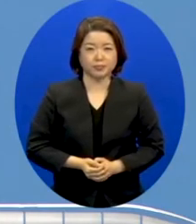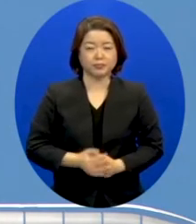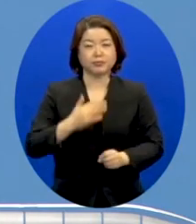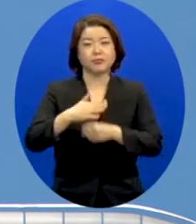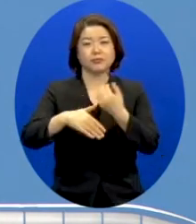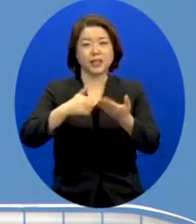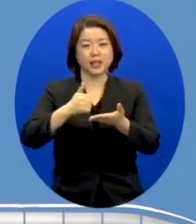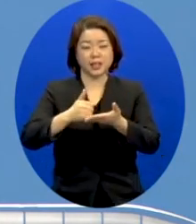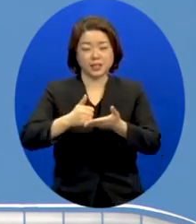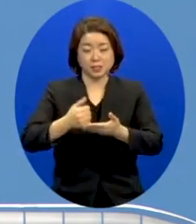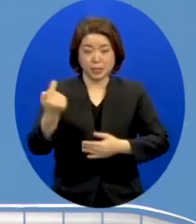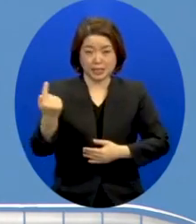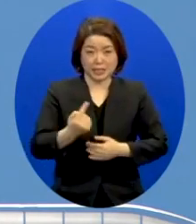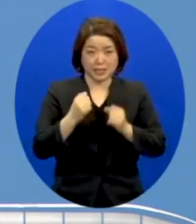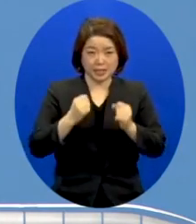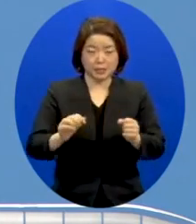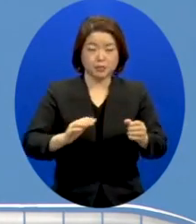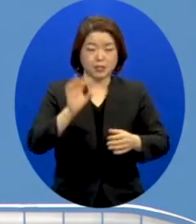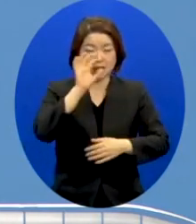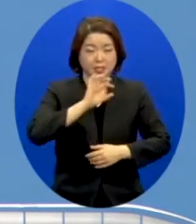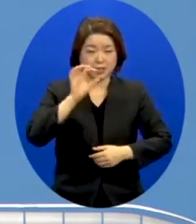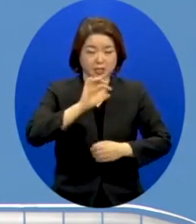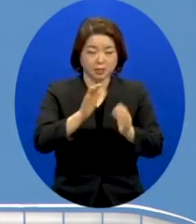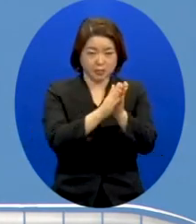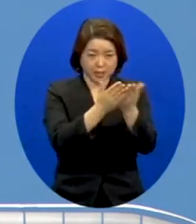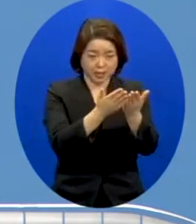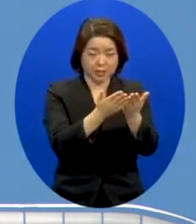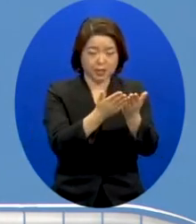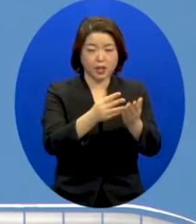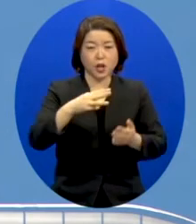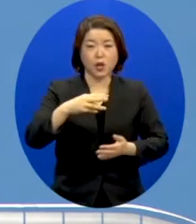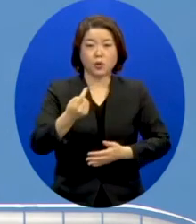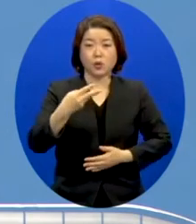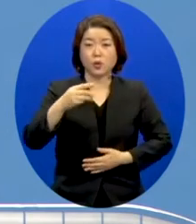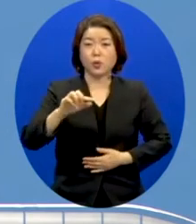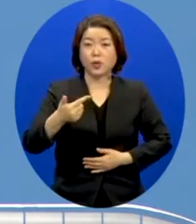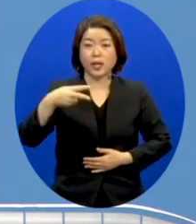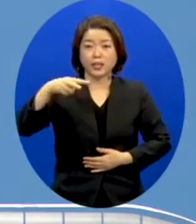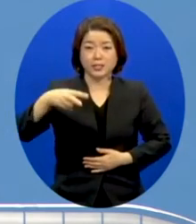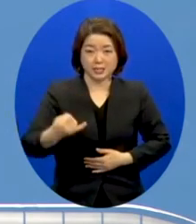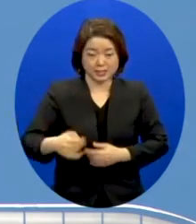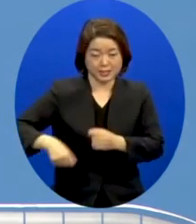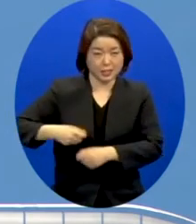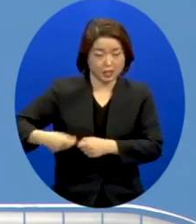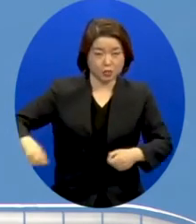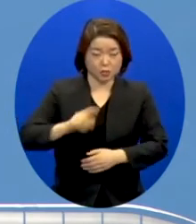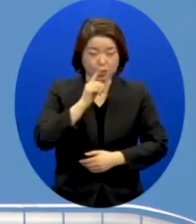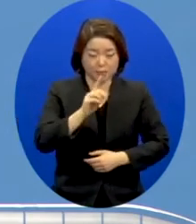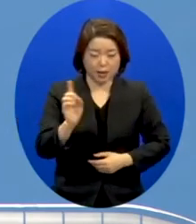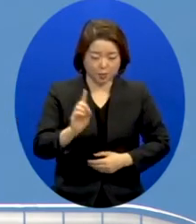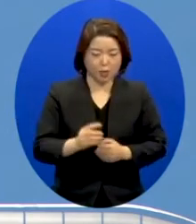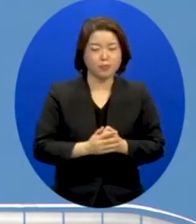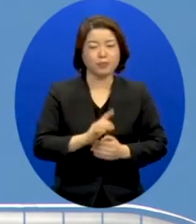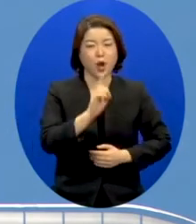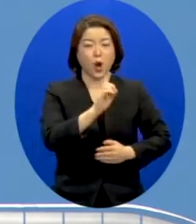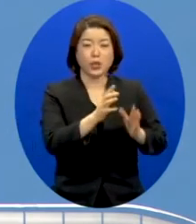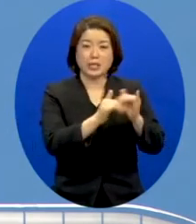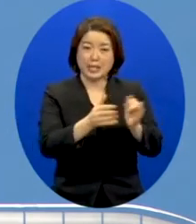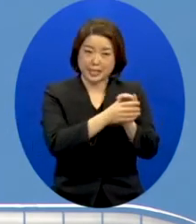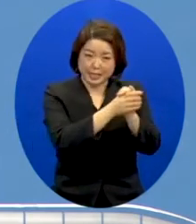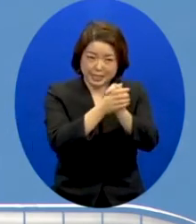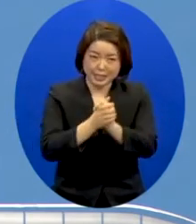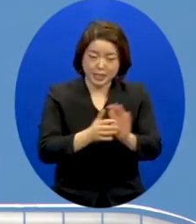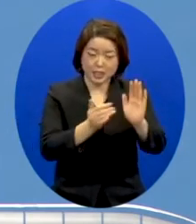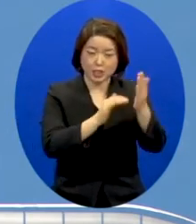하나님의 임재 연습 에서 로렌스 수사는 이렇게 말했습니다 어떤 사람과 친해진 뒤에야 그 사람을